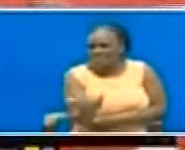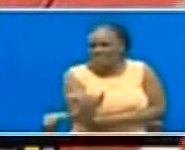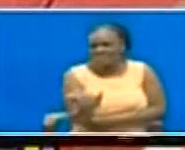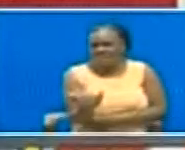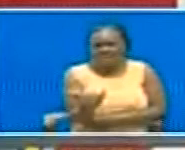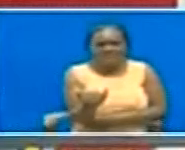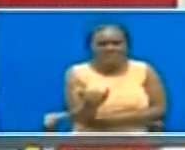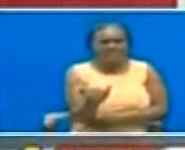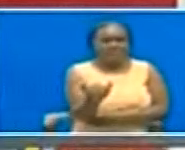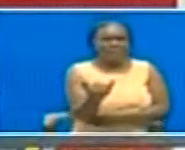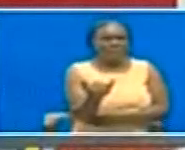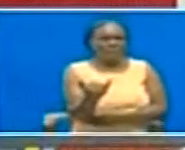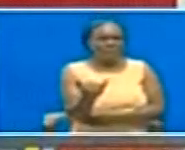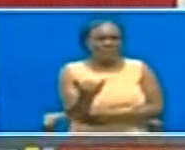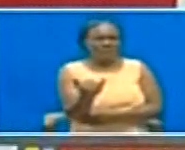msuri?